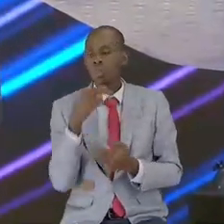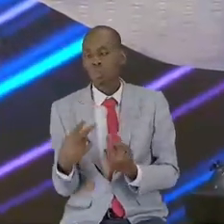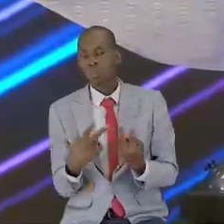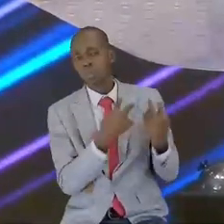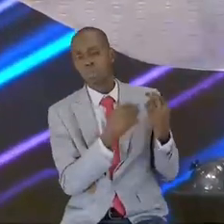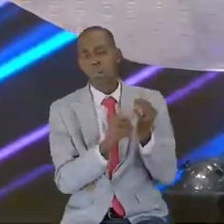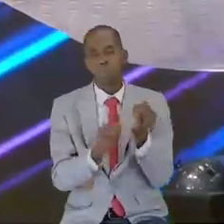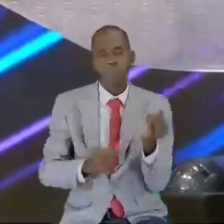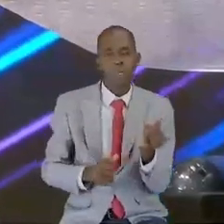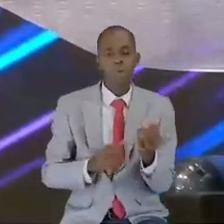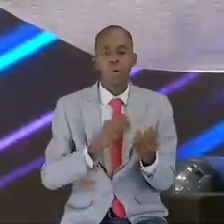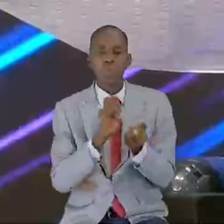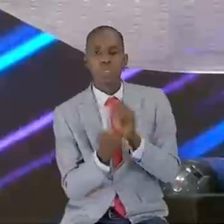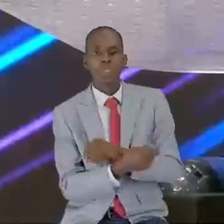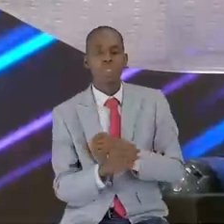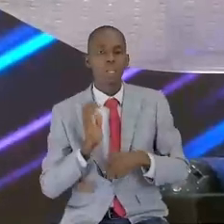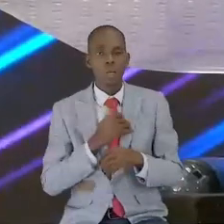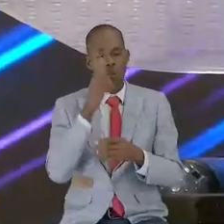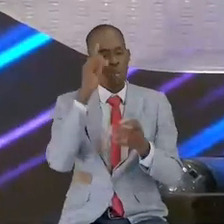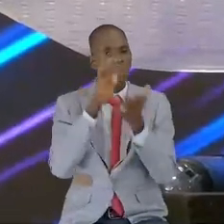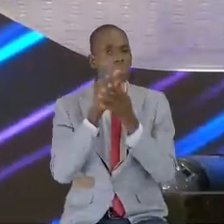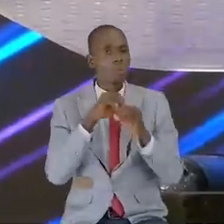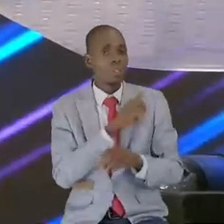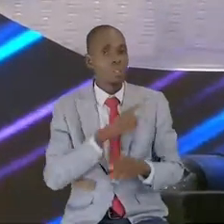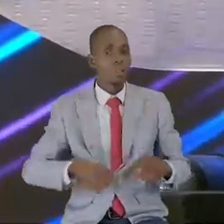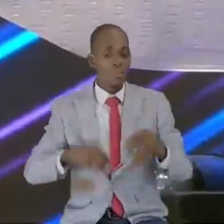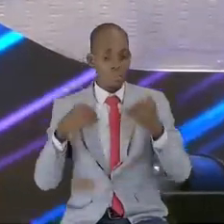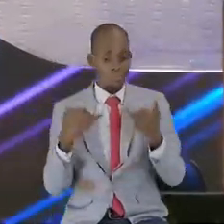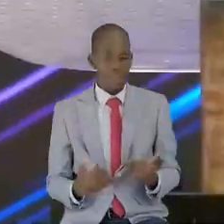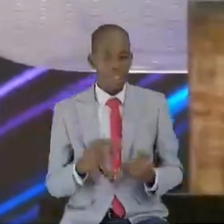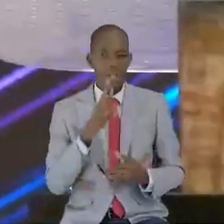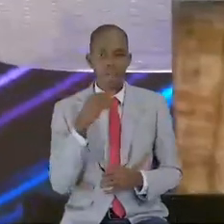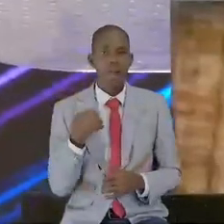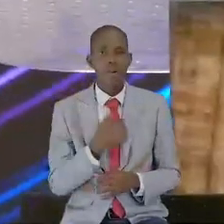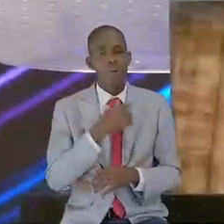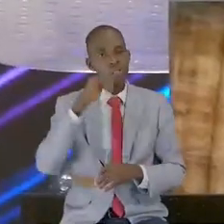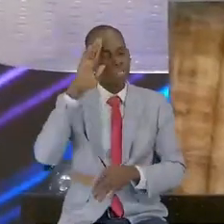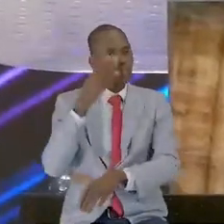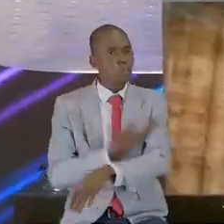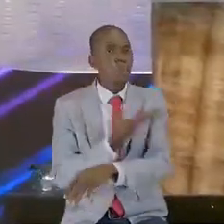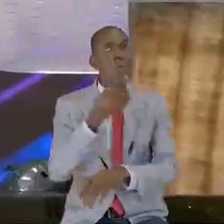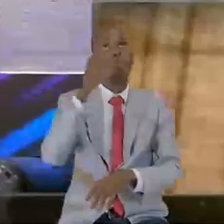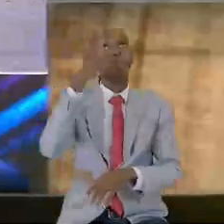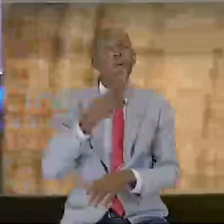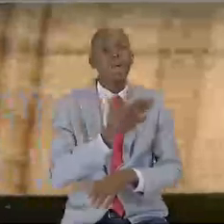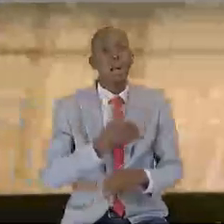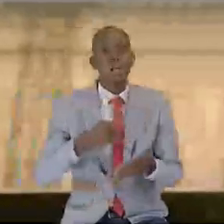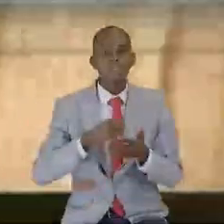changeons pas notre conviction dans le Seigneur. Maintenant, nous sommes fils de Dieu. Et ce que nous